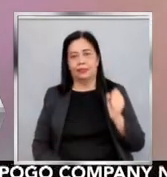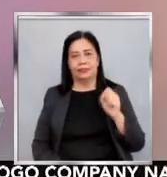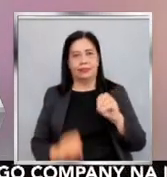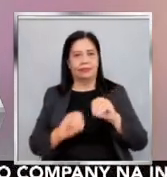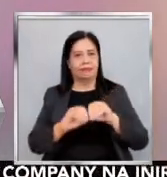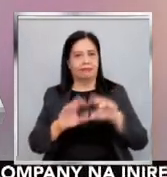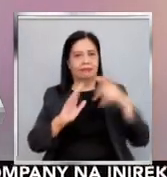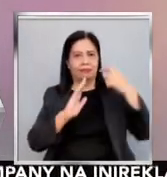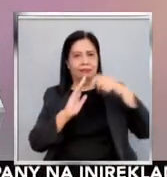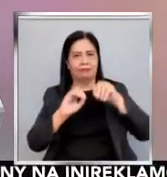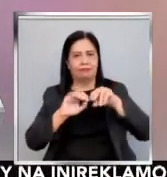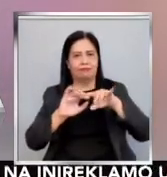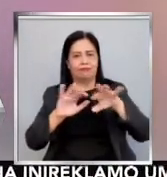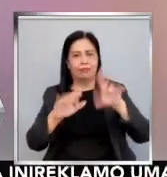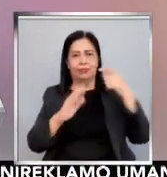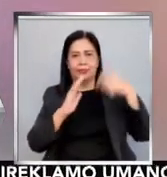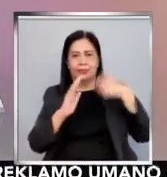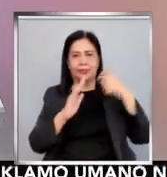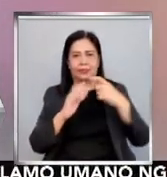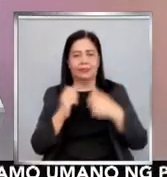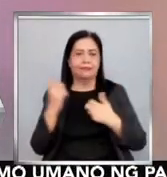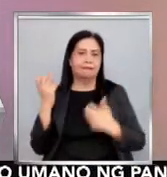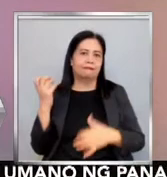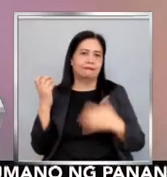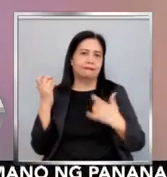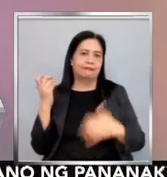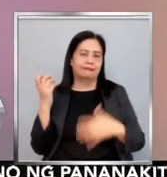kamakailan ang kanilang video ng pagkanta.